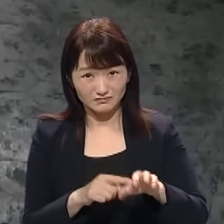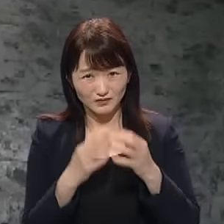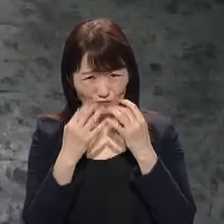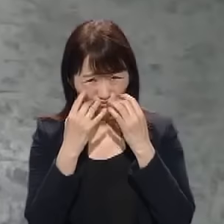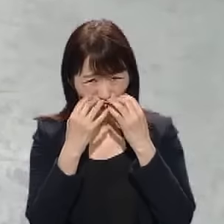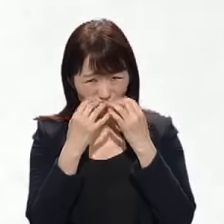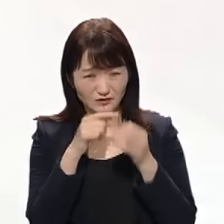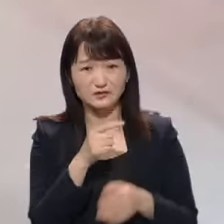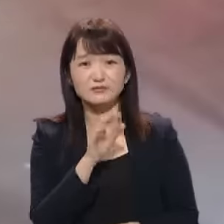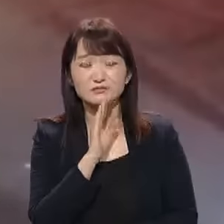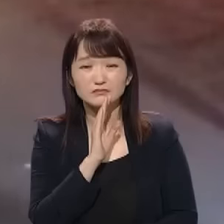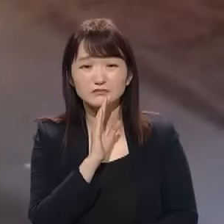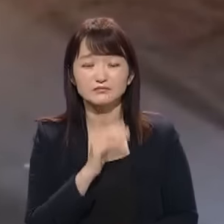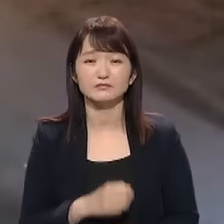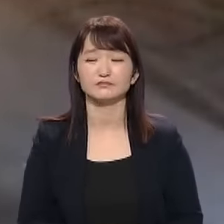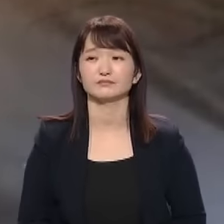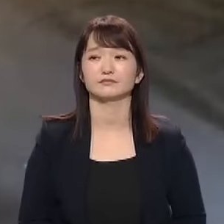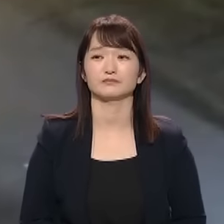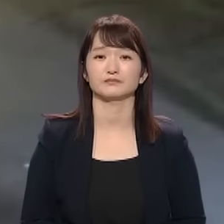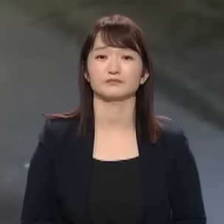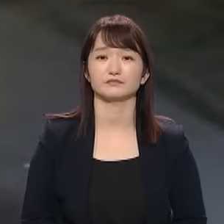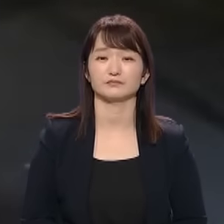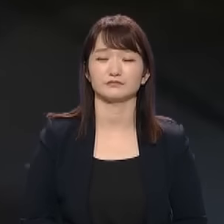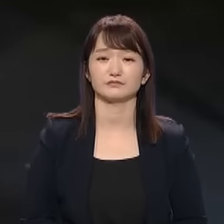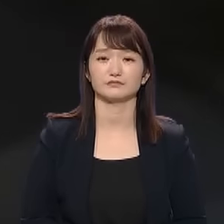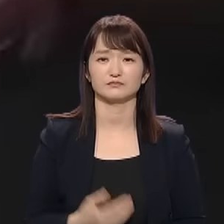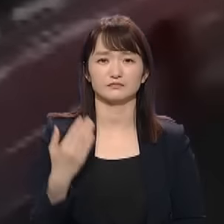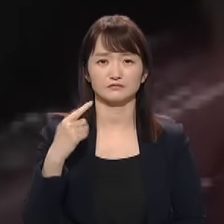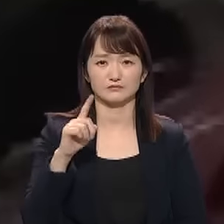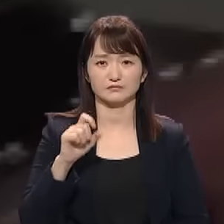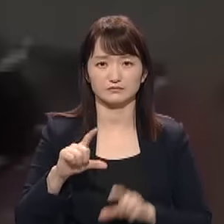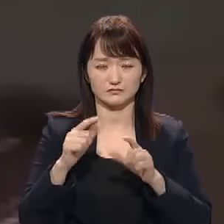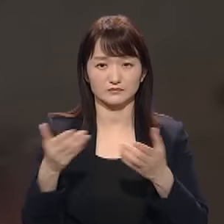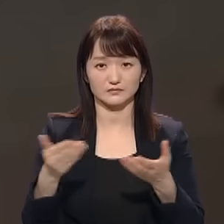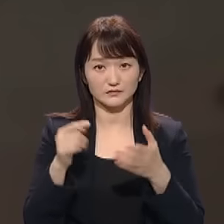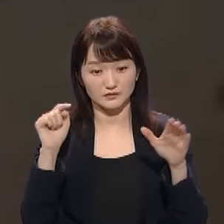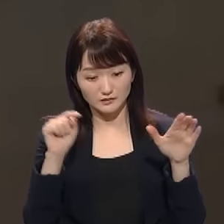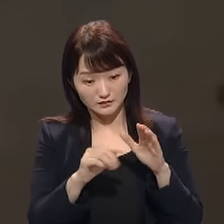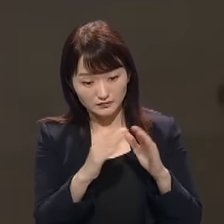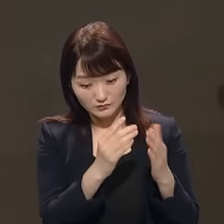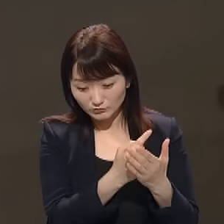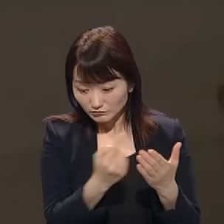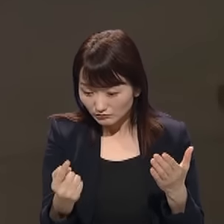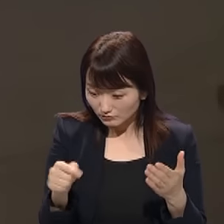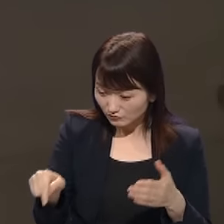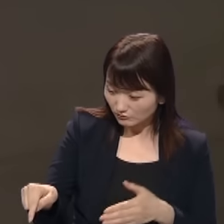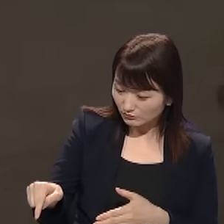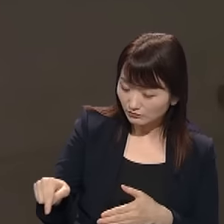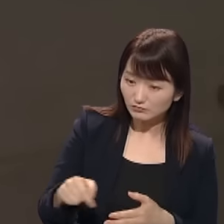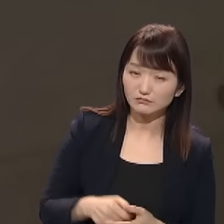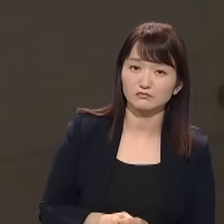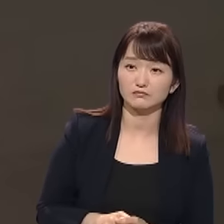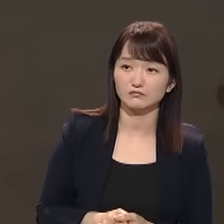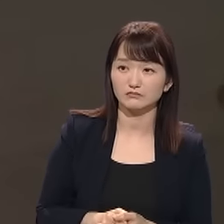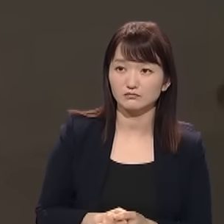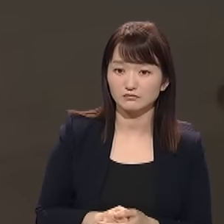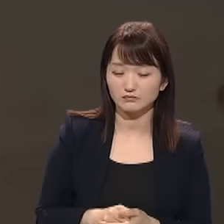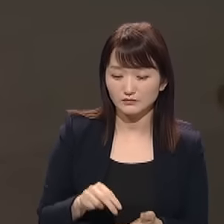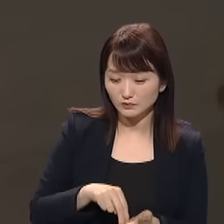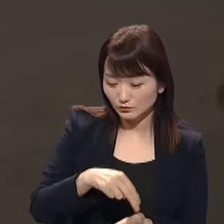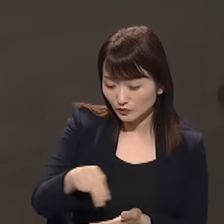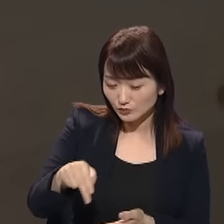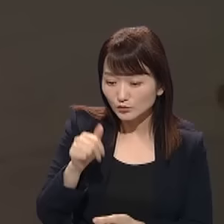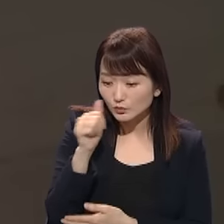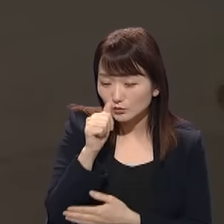레기 쓰레기 아니겠습니까? 네, 맞았습니다. 제보자는 지난 15일 출근하려고 집을 나오다가 집 앞에 만들어둔 길고양이 집 위에